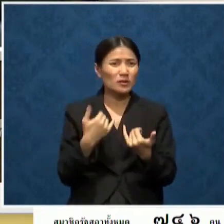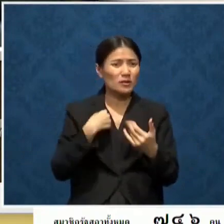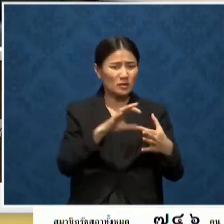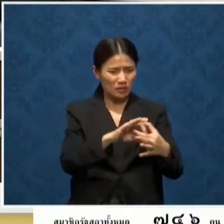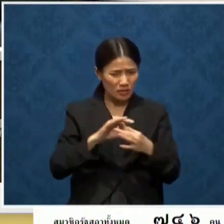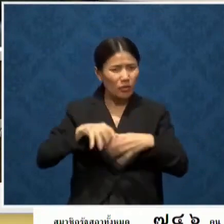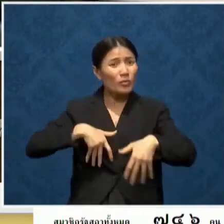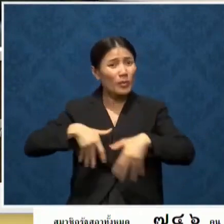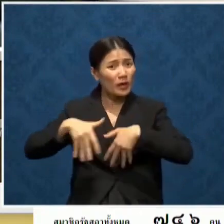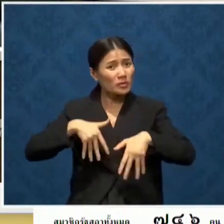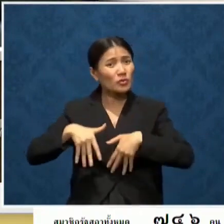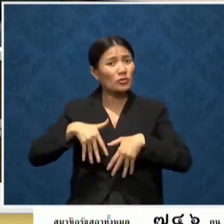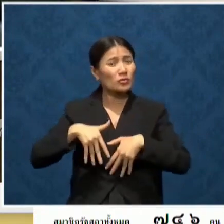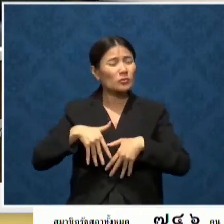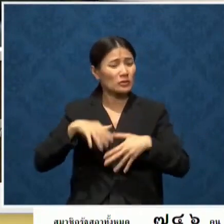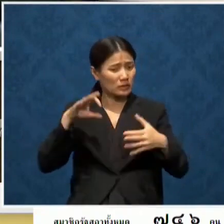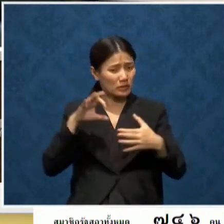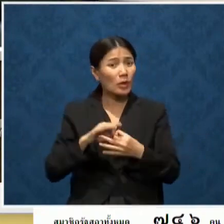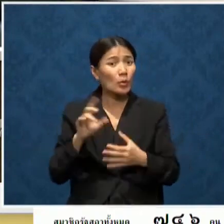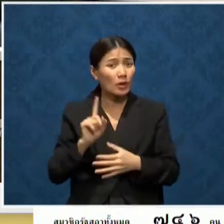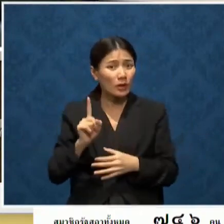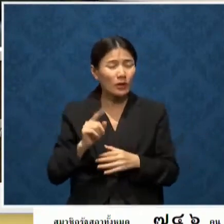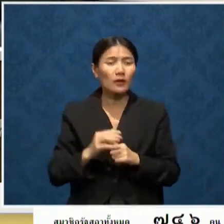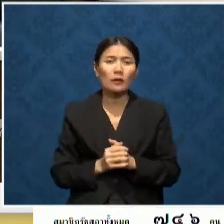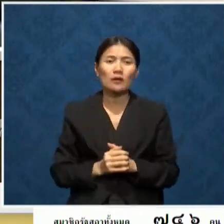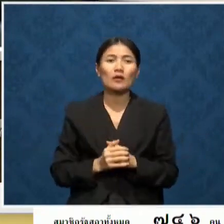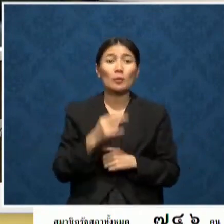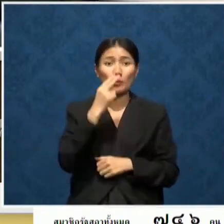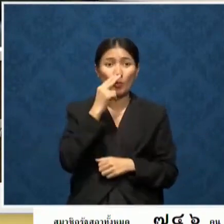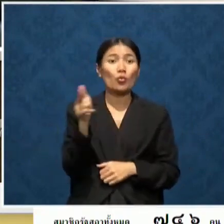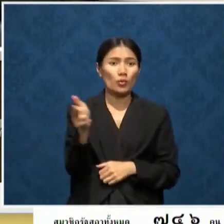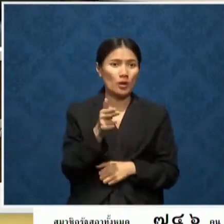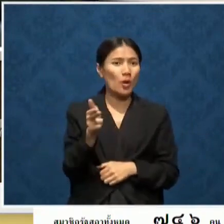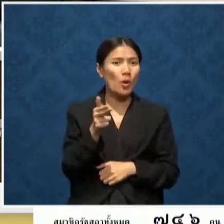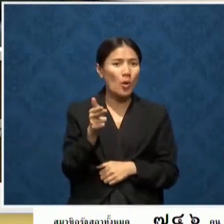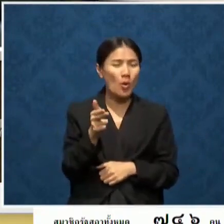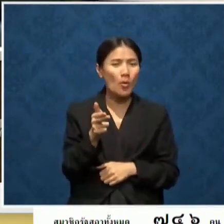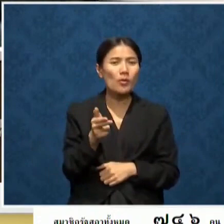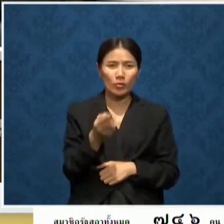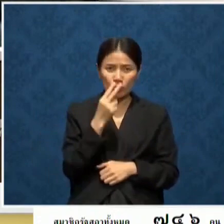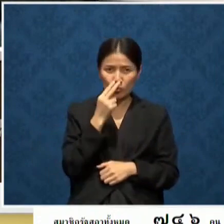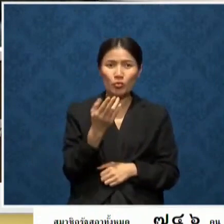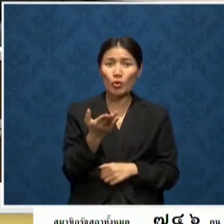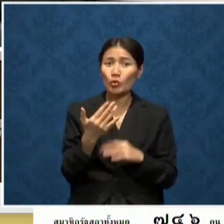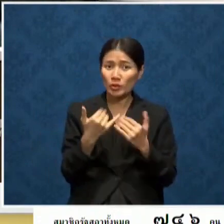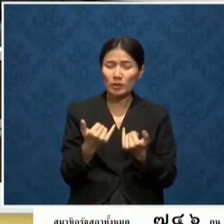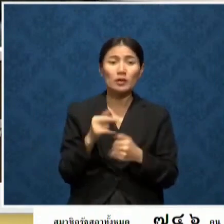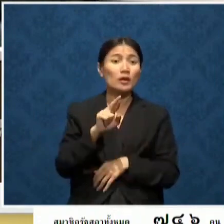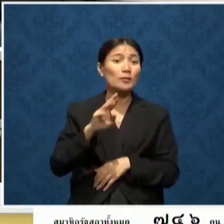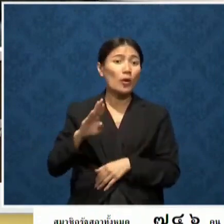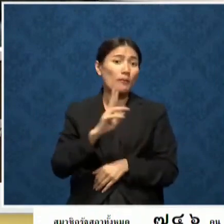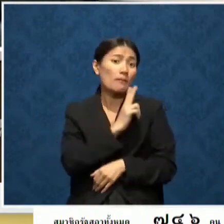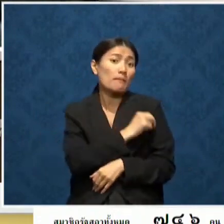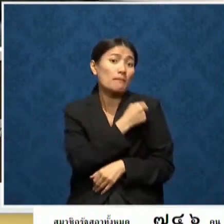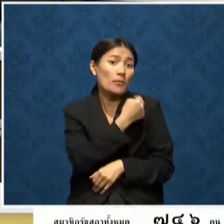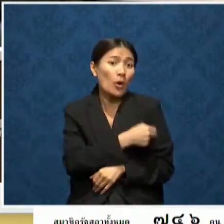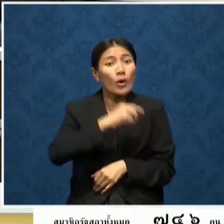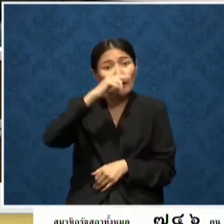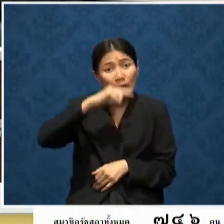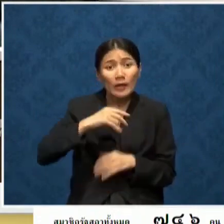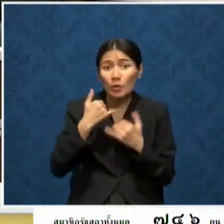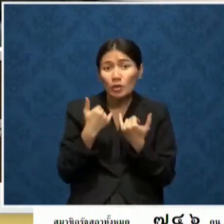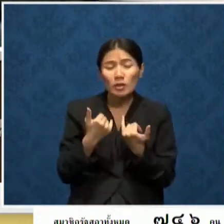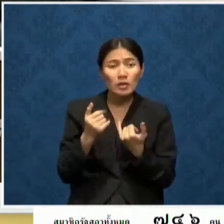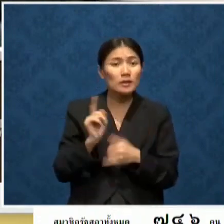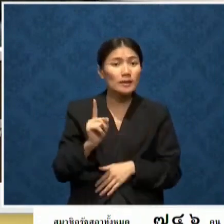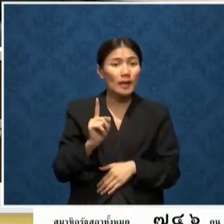าชนคนไทยอย่ไรวันนี้ผมมคสๆลิป 1ที่จะสถอนสถานอาการปัจุบิeterองระบบกษัตธฐจุขไยวาจิๆแล